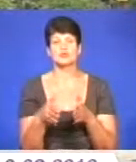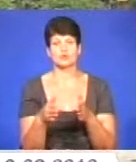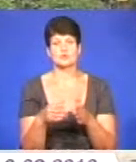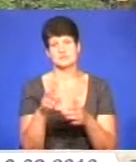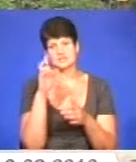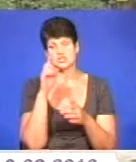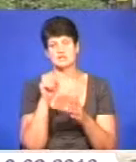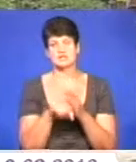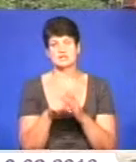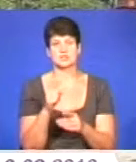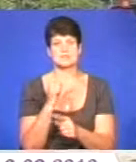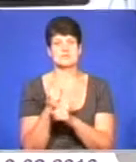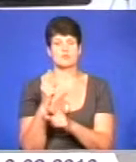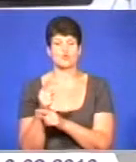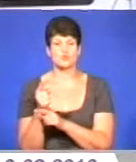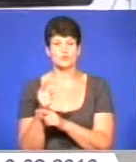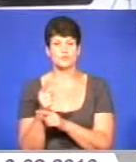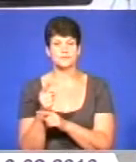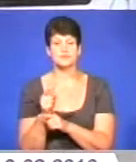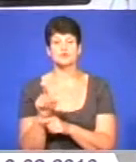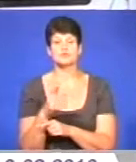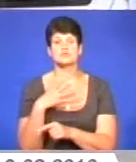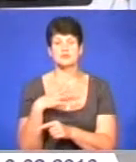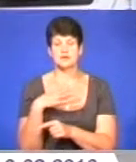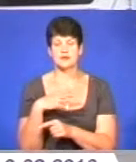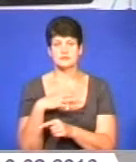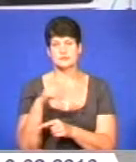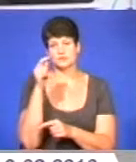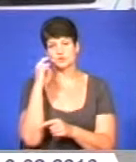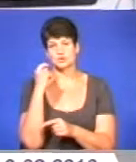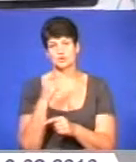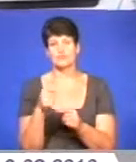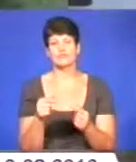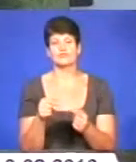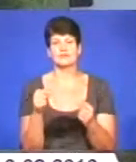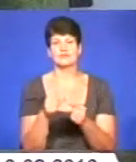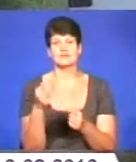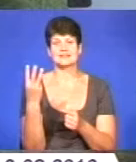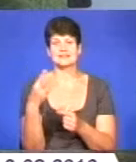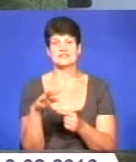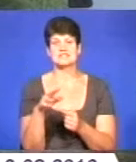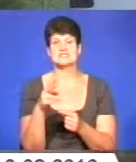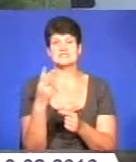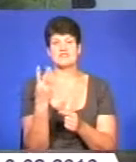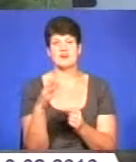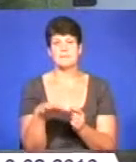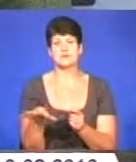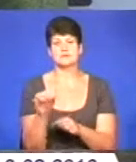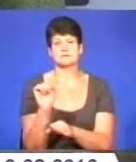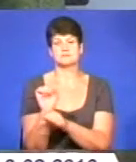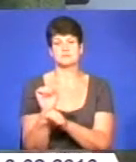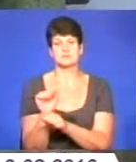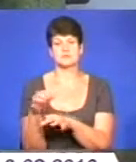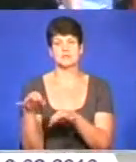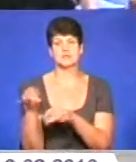значення, заборонено. Для того, щоб перечекати спеку, на Тернопільщині визначено 32 майданчики для відстою транспорту.